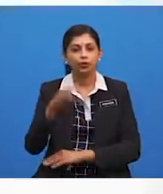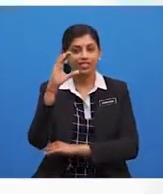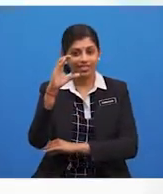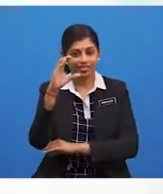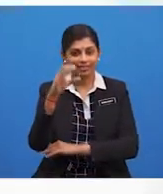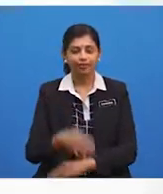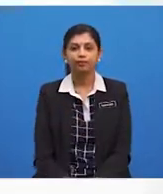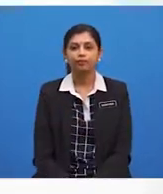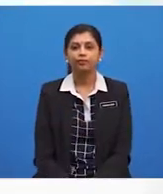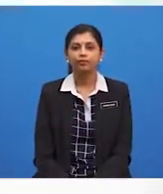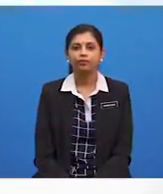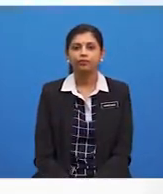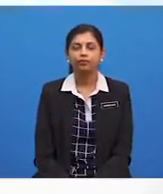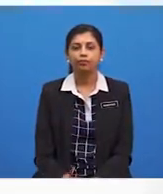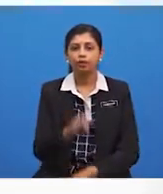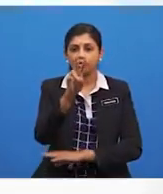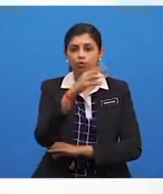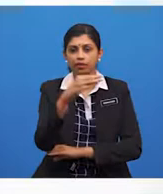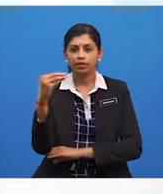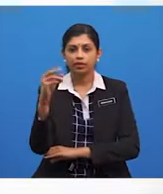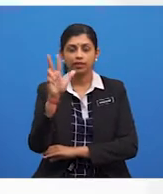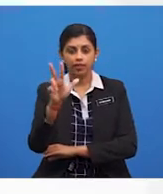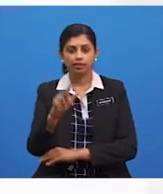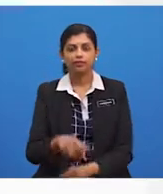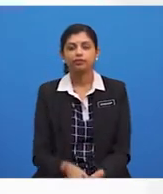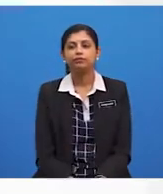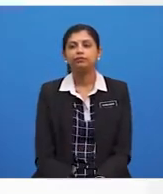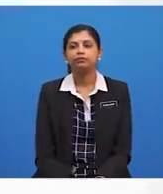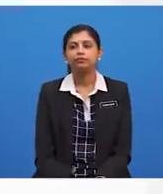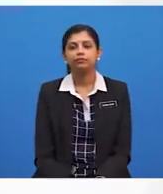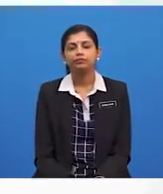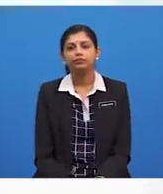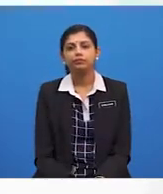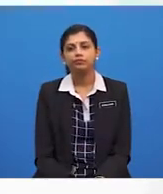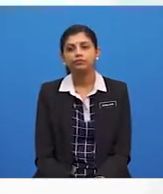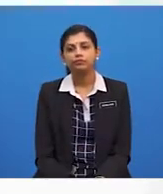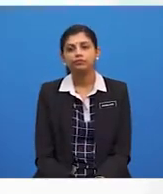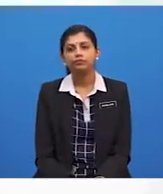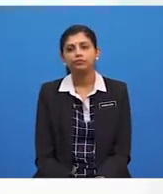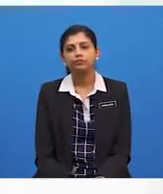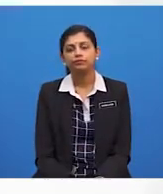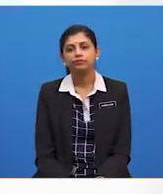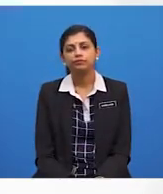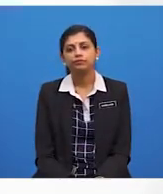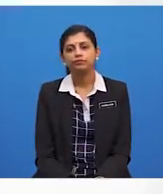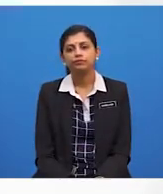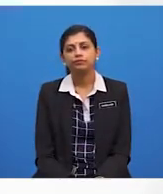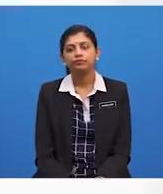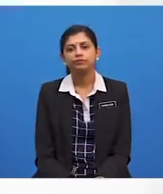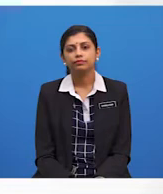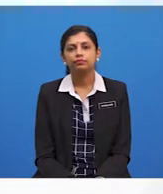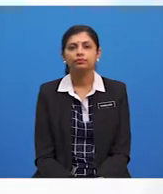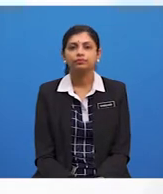C, iaitu 2. Asas kepada pembentukan kerajaan dan 3.